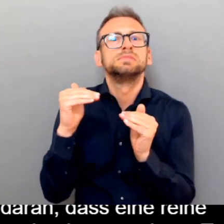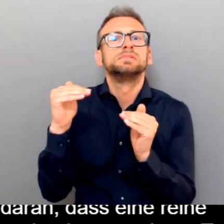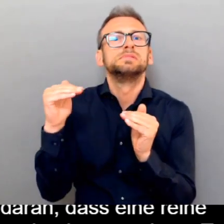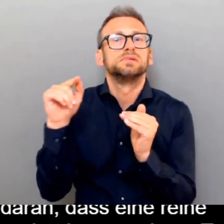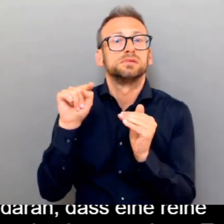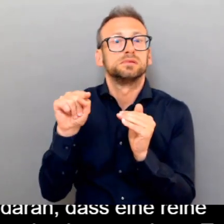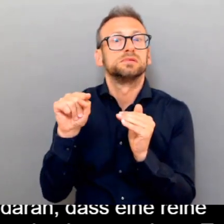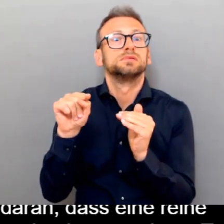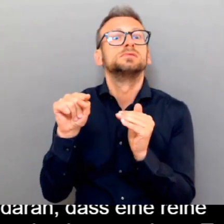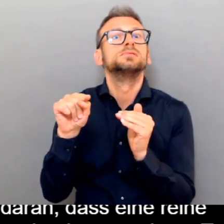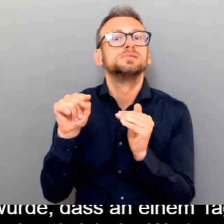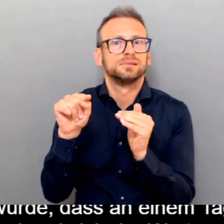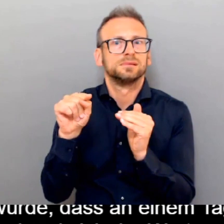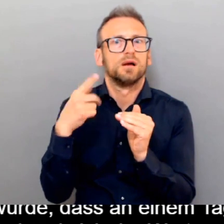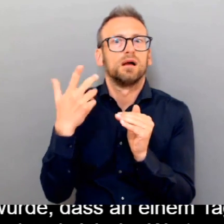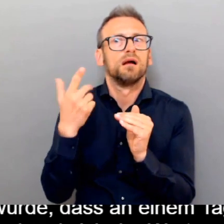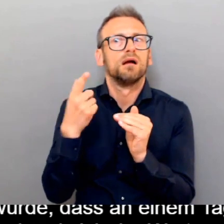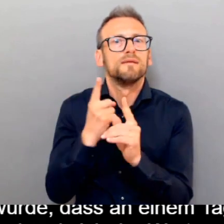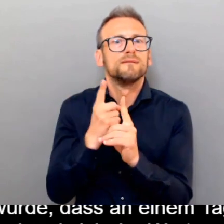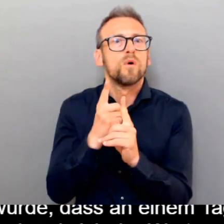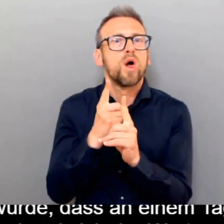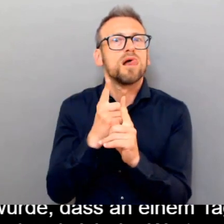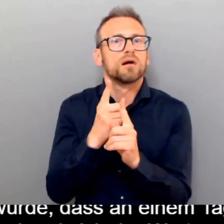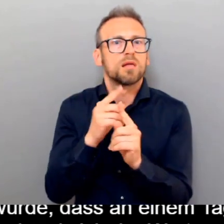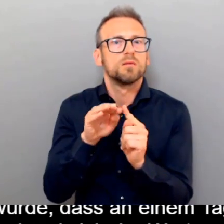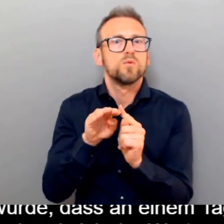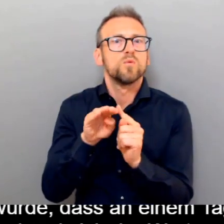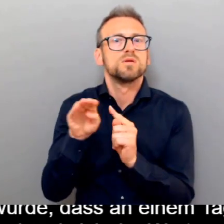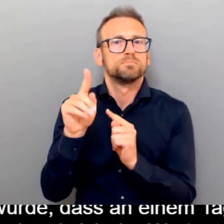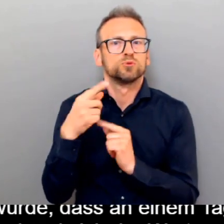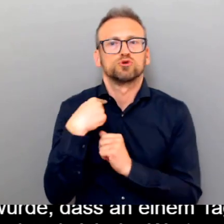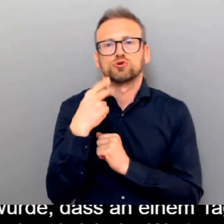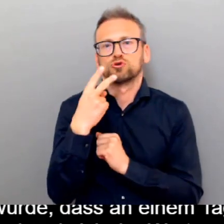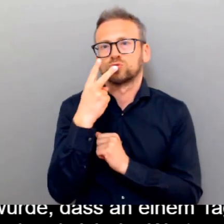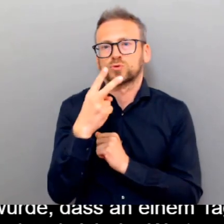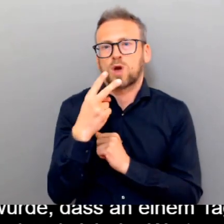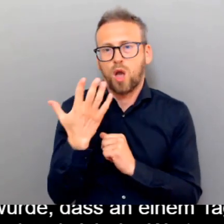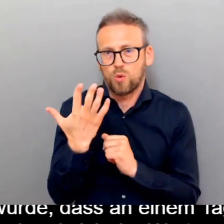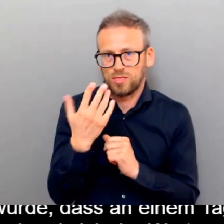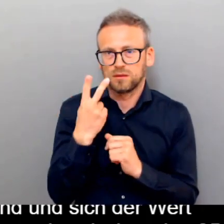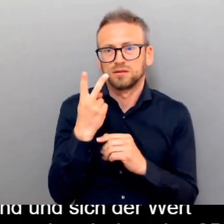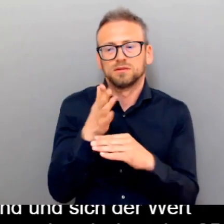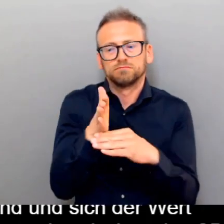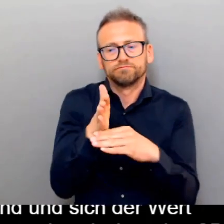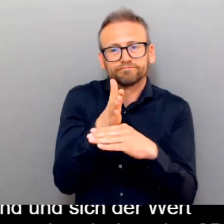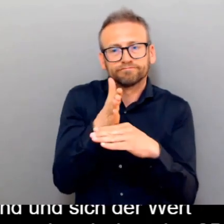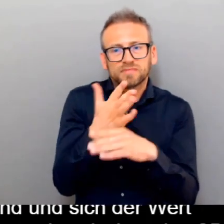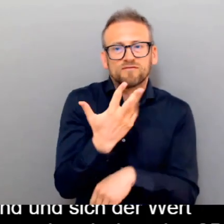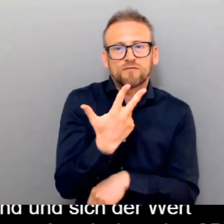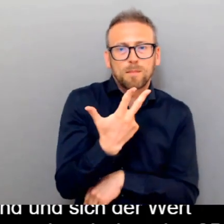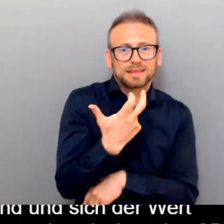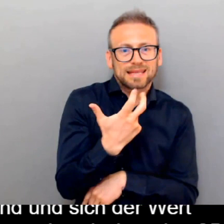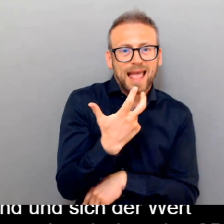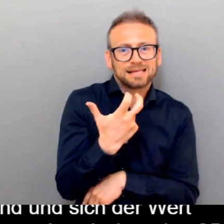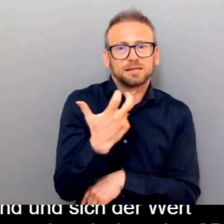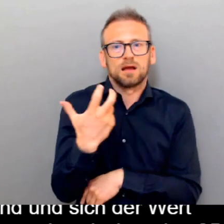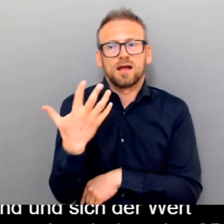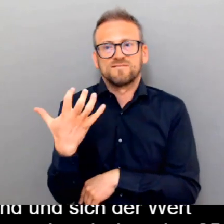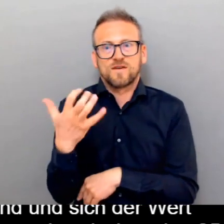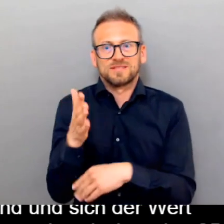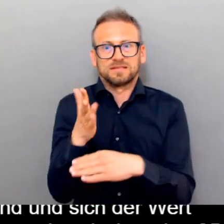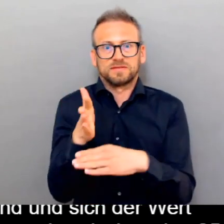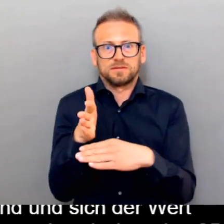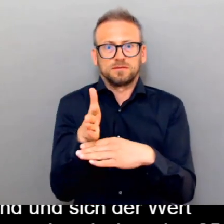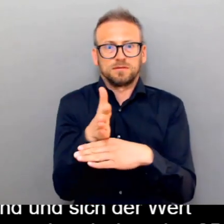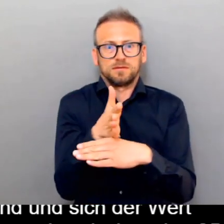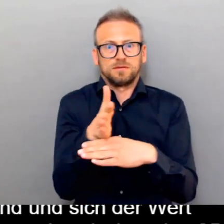50, was bewegt sich, wie können wir da schon vor Ort helfen. Wenn man bei diesen 50 zu 100.000 sich das nochmal